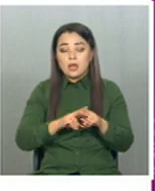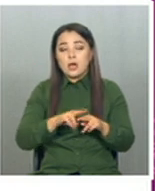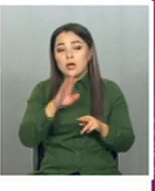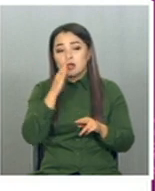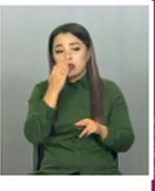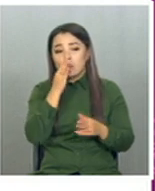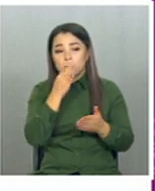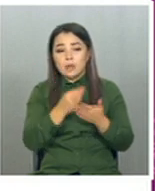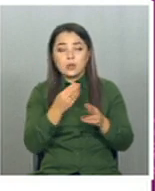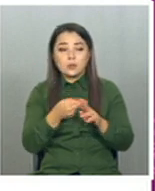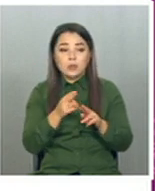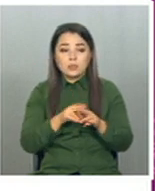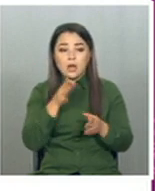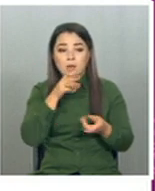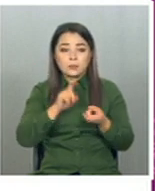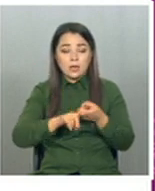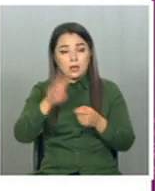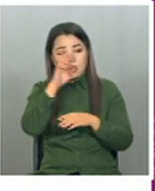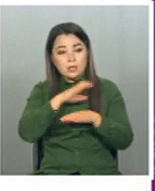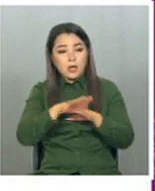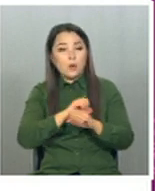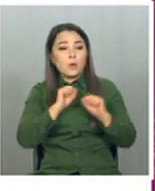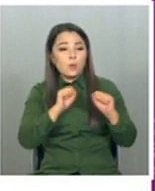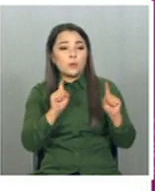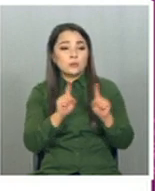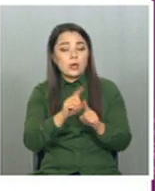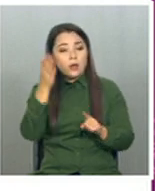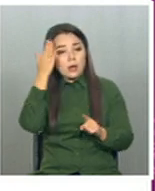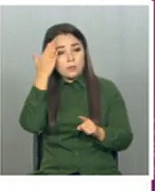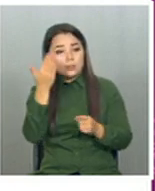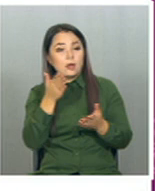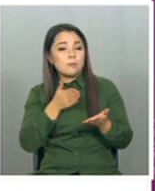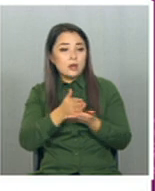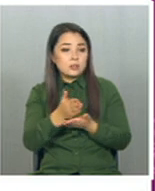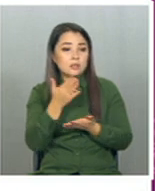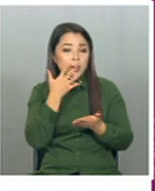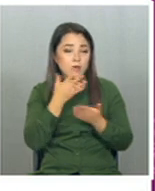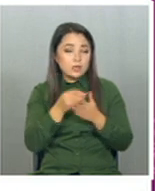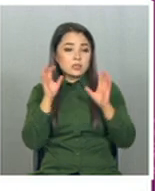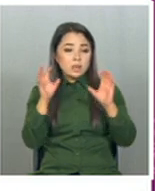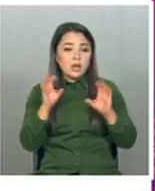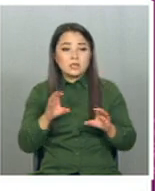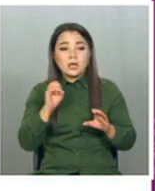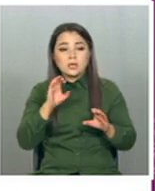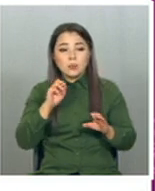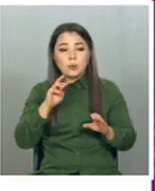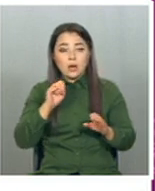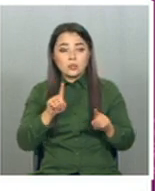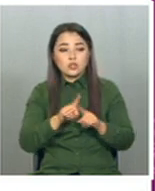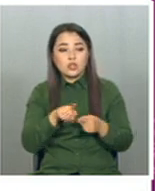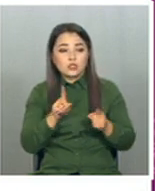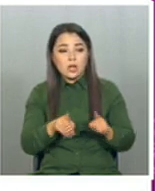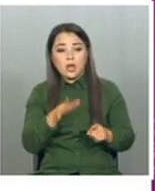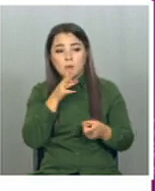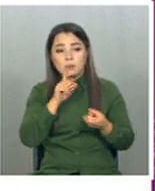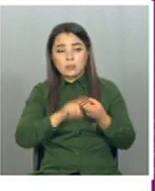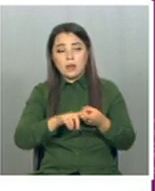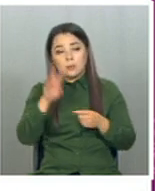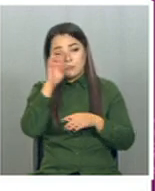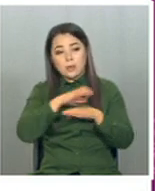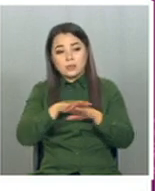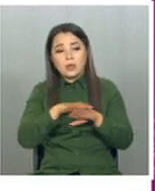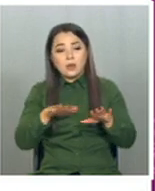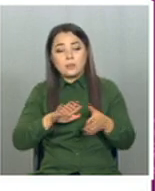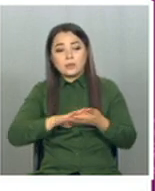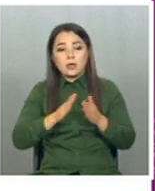жаугершілік заманда елдің қорғаныс қабілетін нығайтуға бағытталған заңдары Есімханның шын мәнінде мемлекет